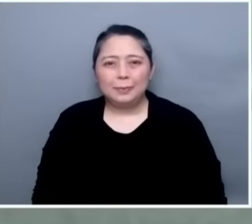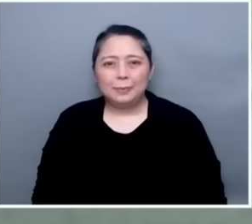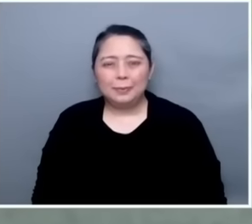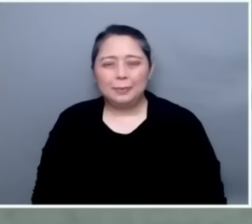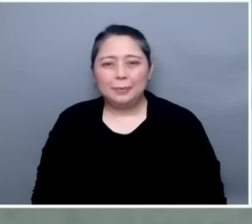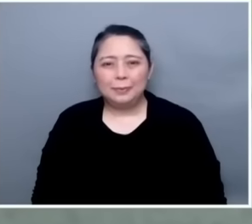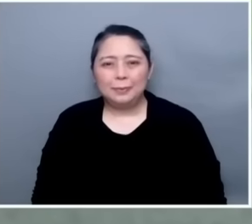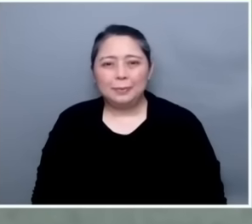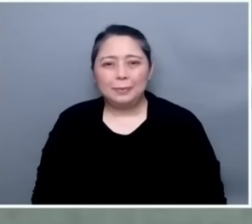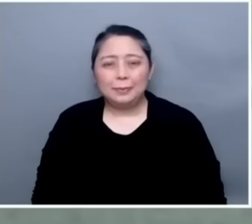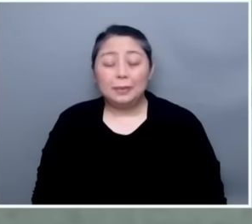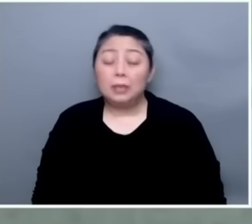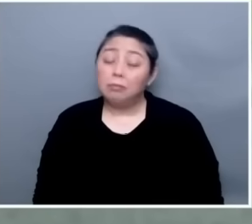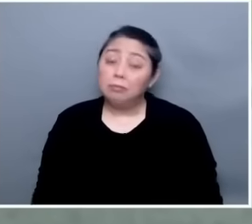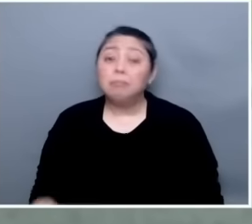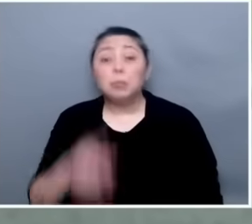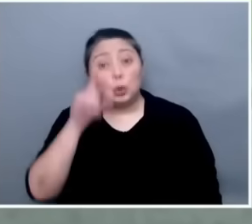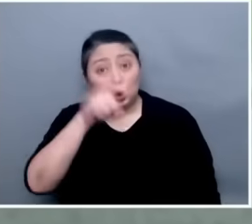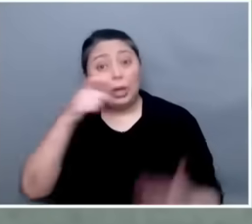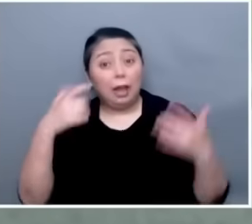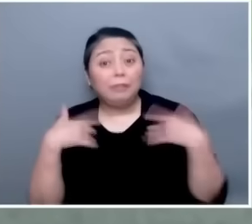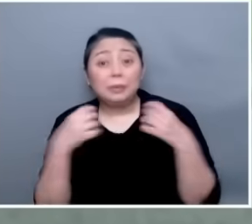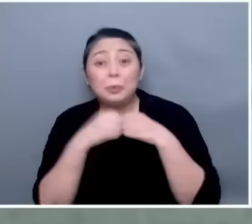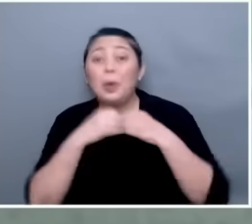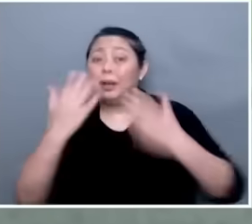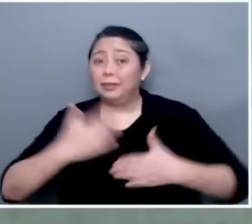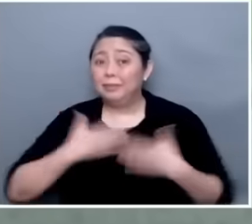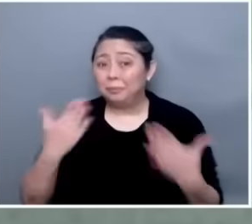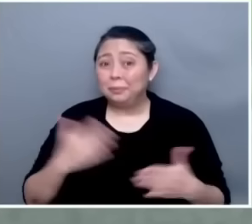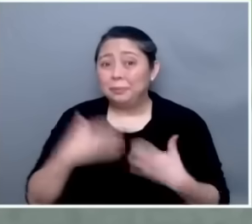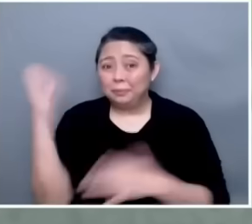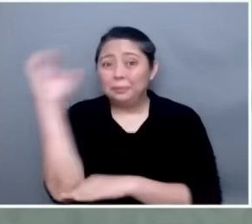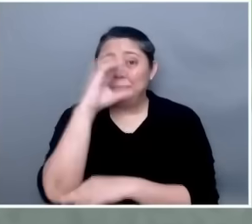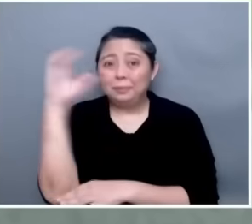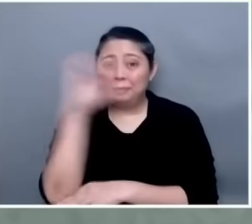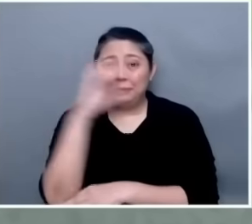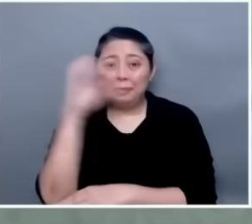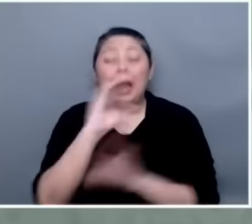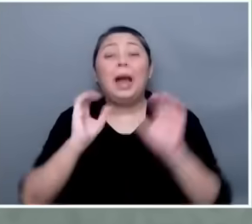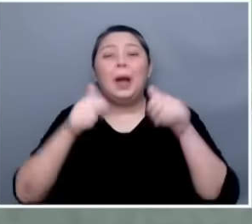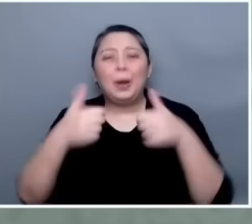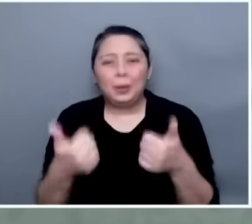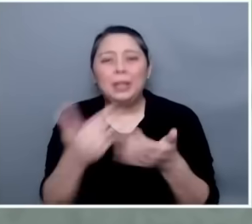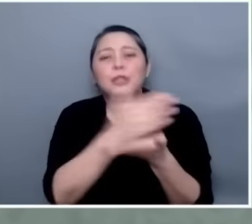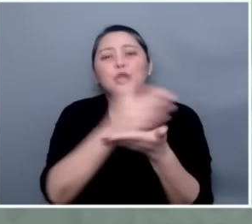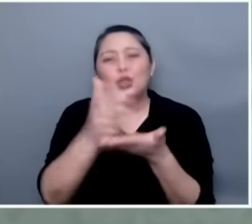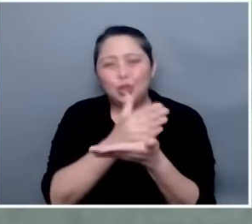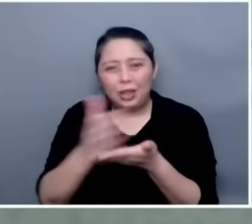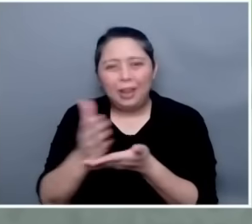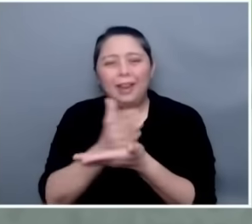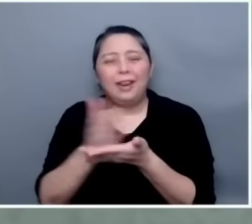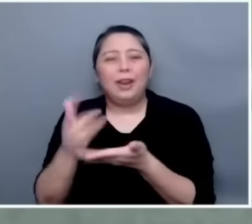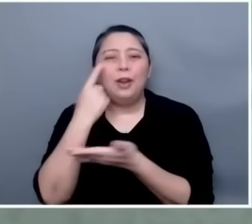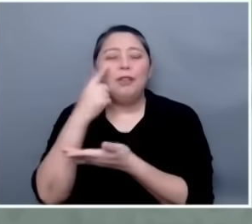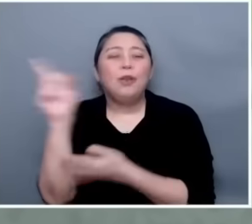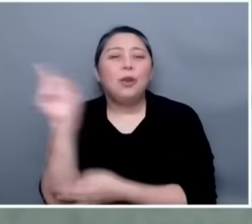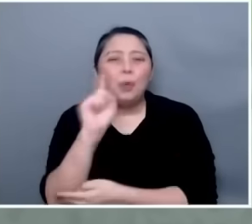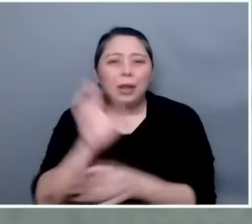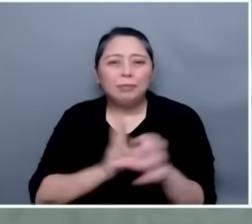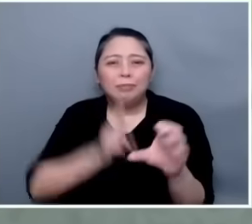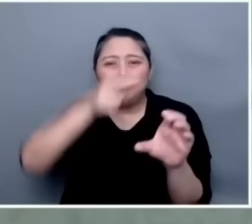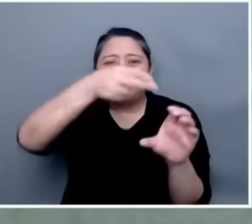Samantala, gawin nating mas maligaya ang darating na Kapaskuhan sa pamamagitan ng pakikibahagi sa Pasko para sa Pilipino campaign